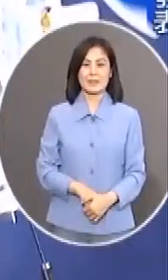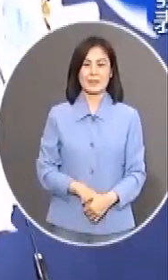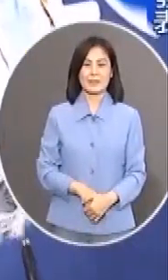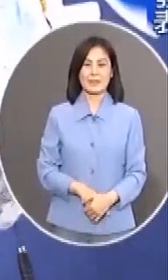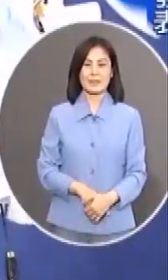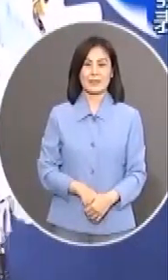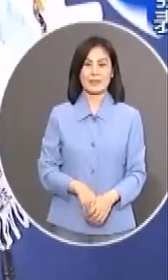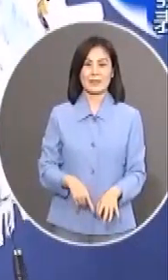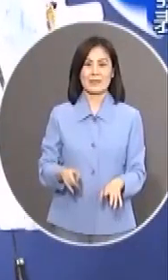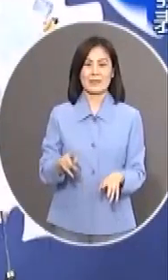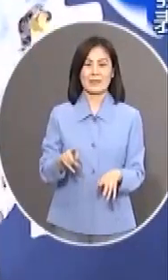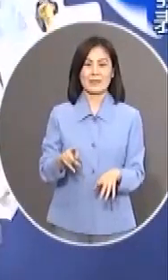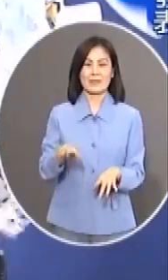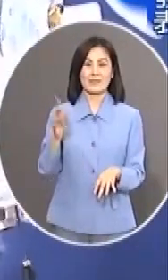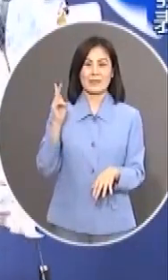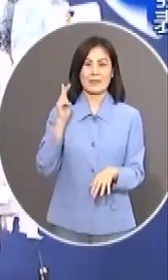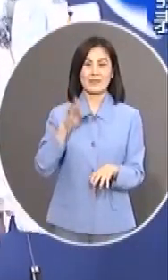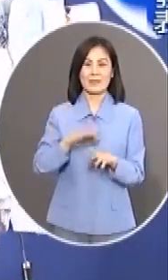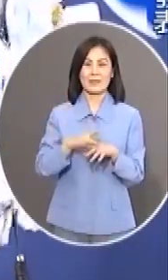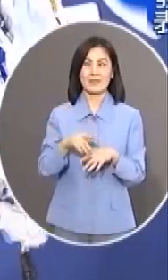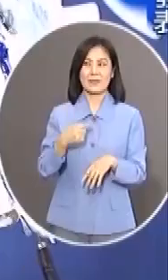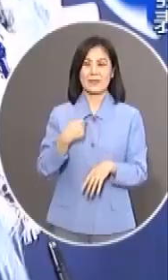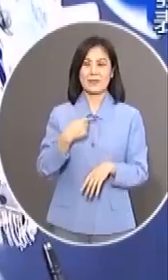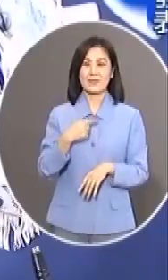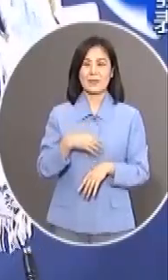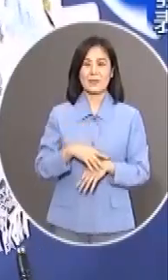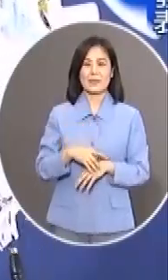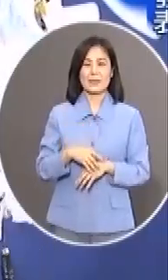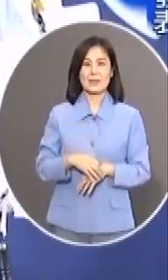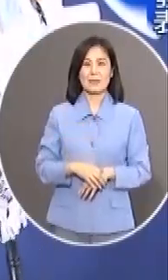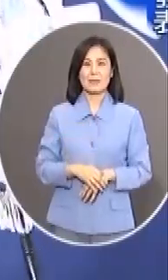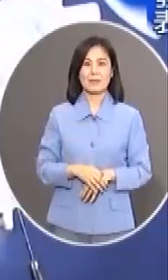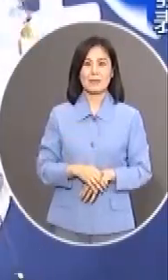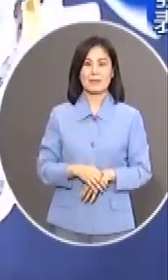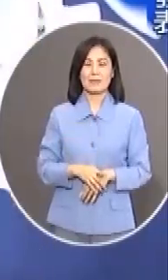闹的就看戏，要看门道的就看谁能更像寿环金。